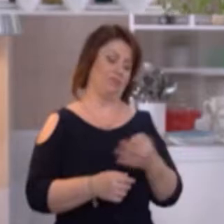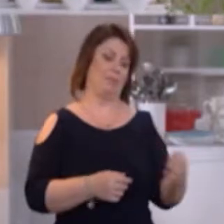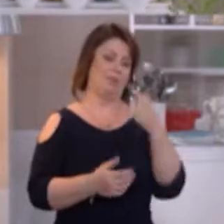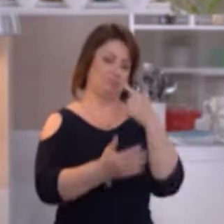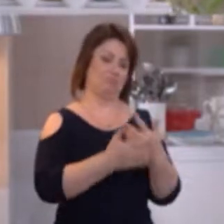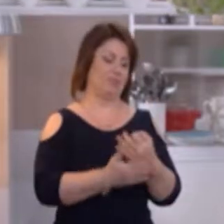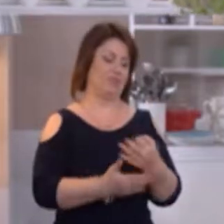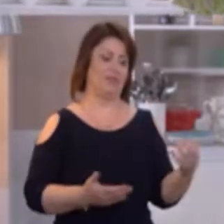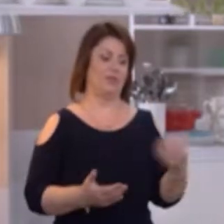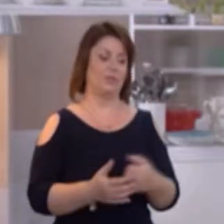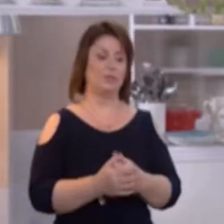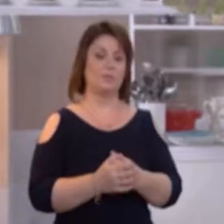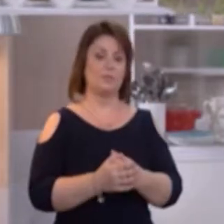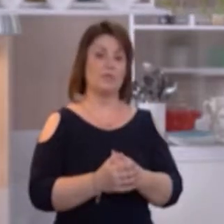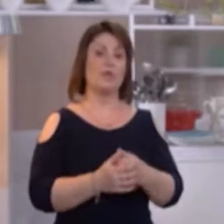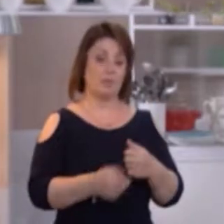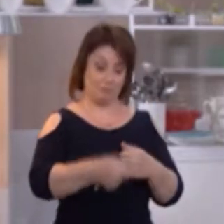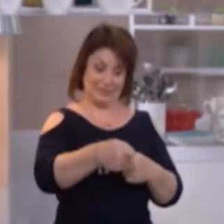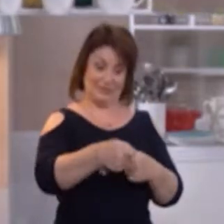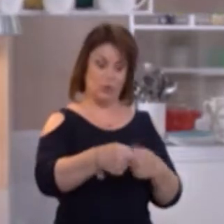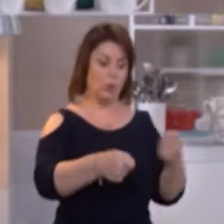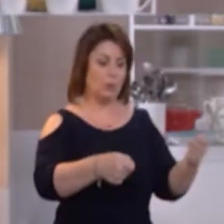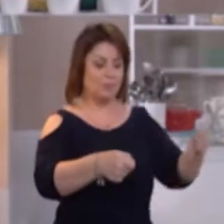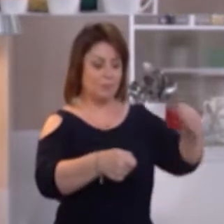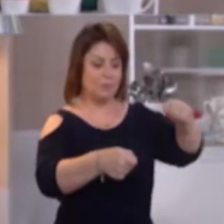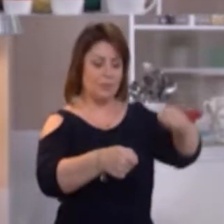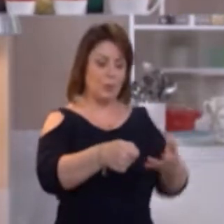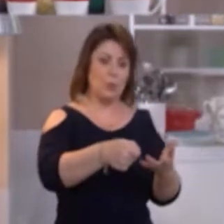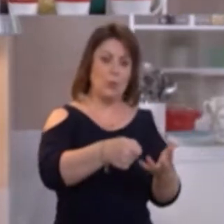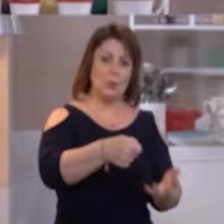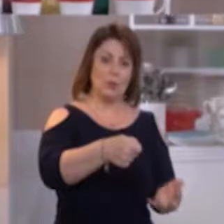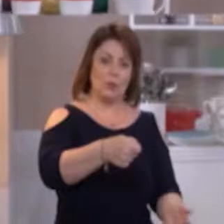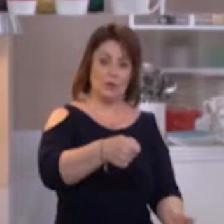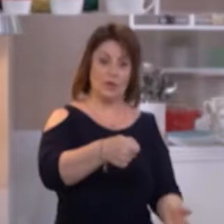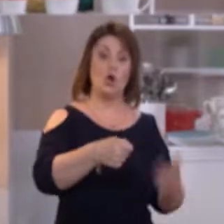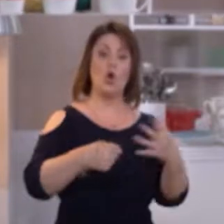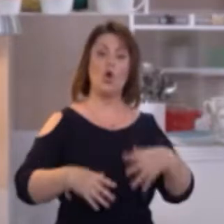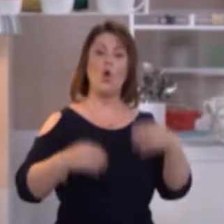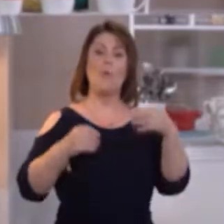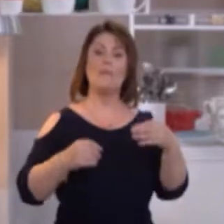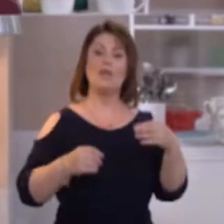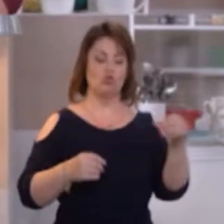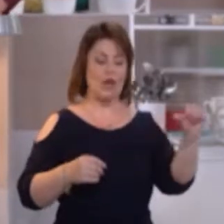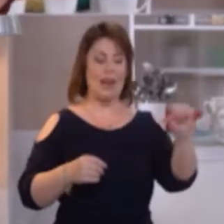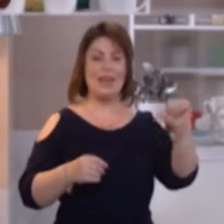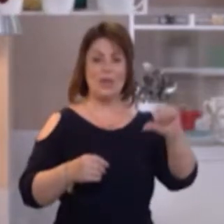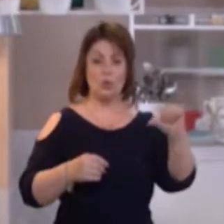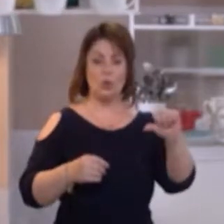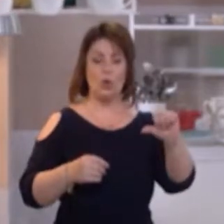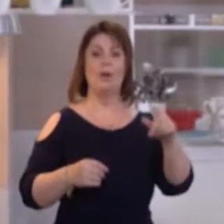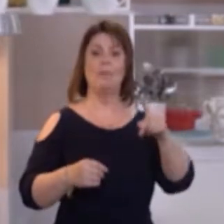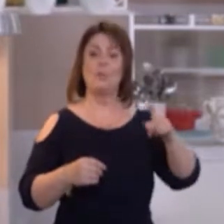benissimo. Per il passino usiamo questo per mettere sulla farina. Allora, iniziamo poi a mettere i liquidi. Quindi panna